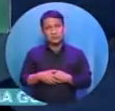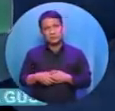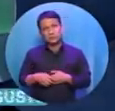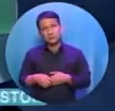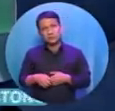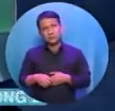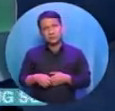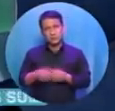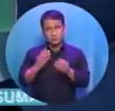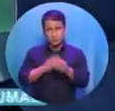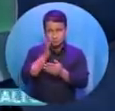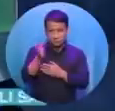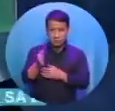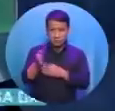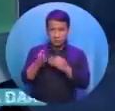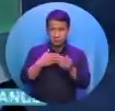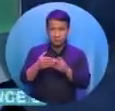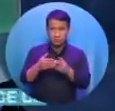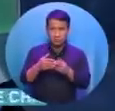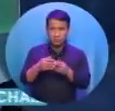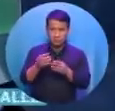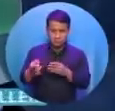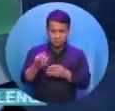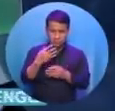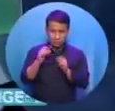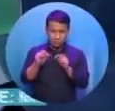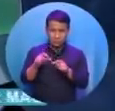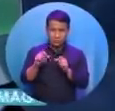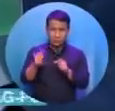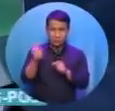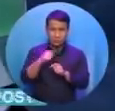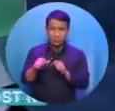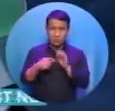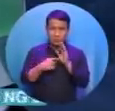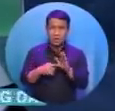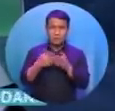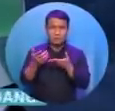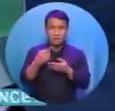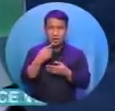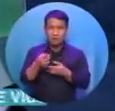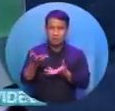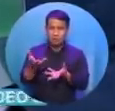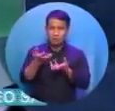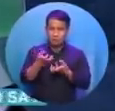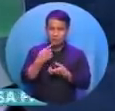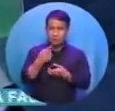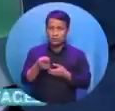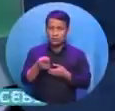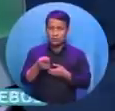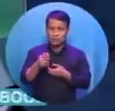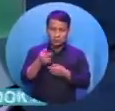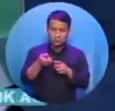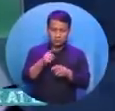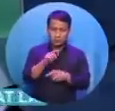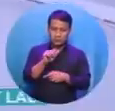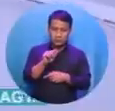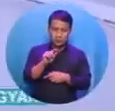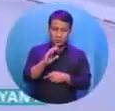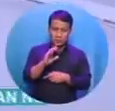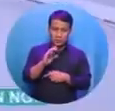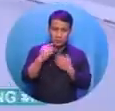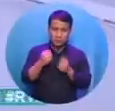Pag pumunta ka ng kahit anong butika sa mga convenience store, pag sinabi mo, Gusto ko yung galing sa ATC na pampatibay